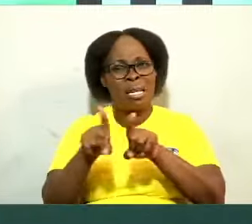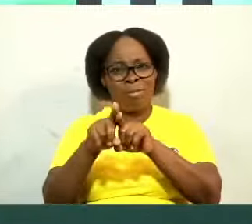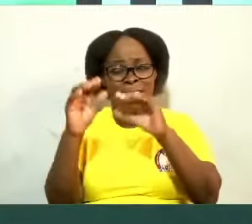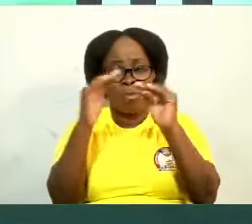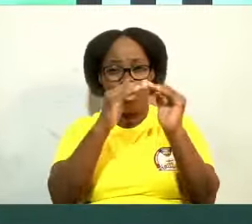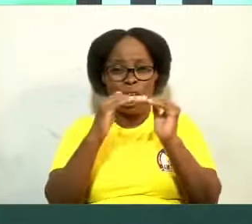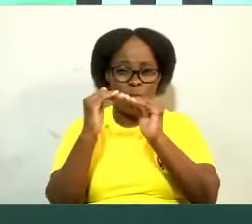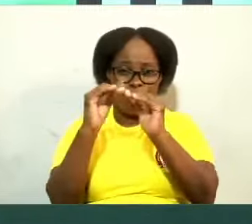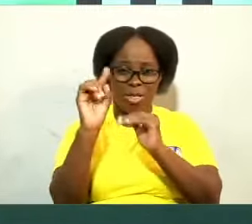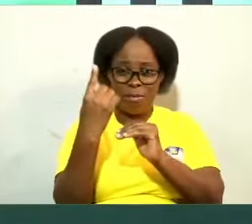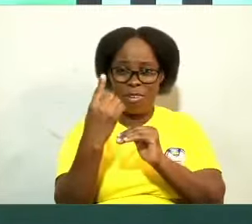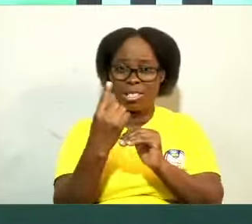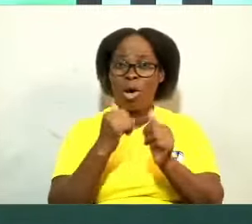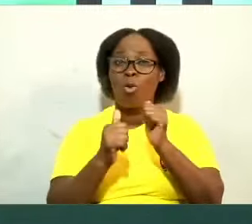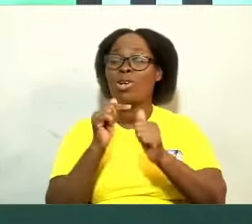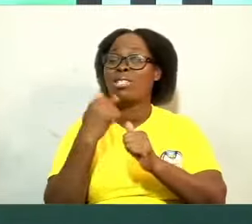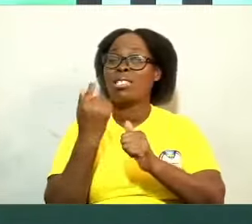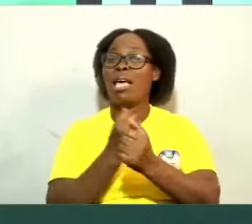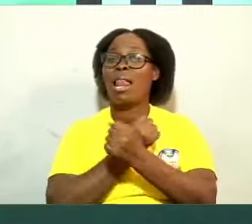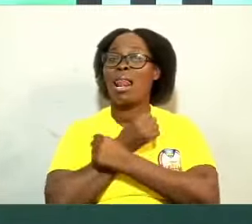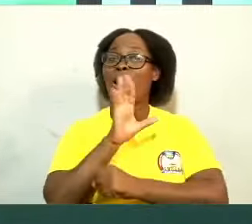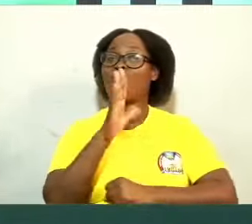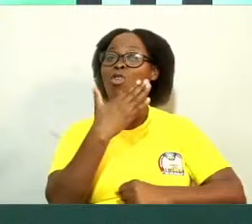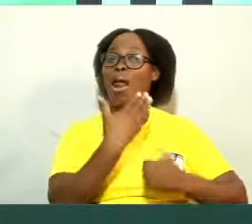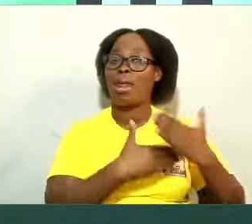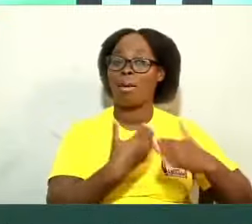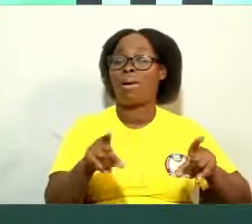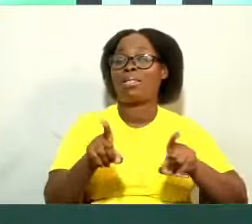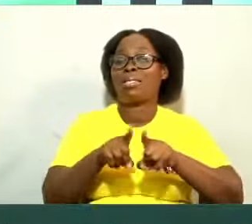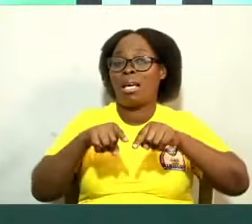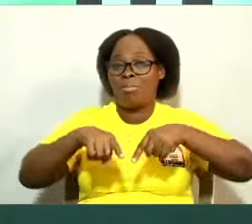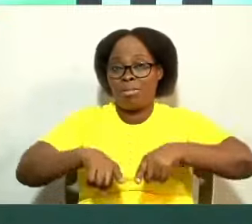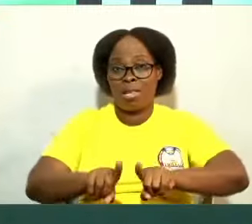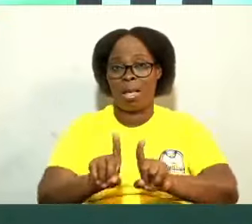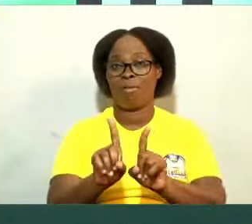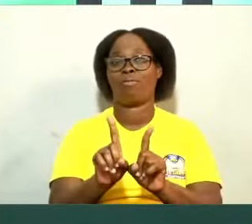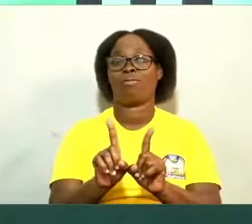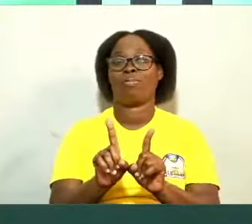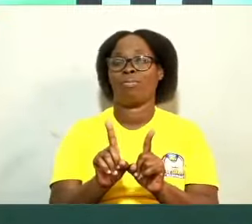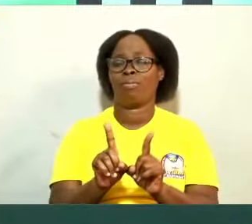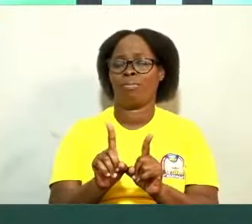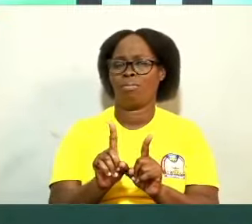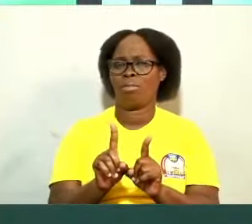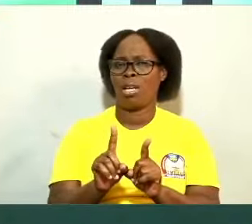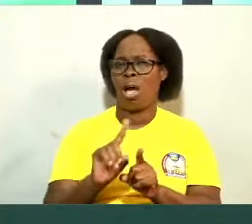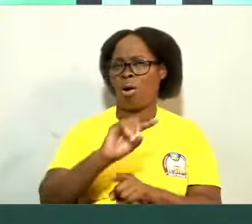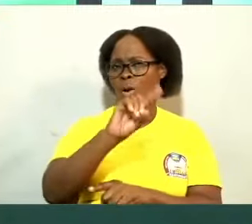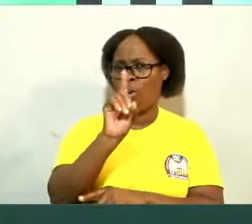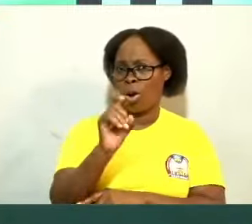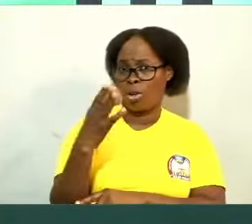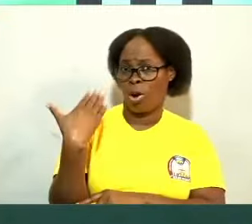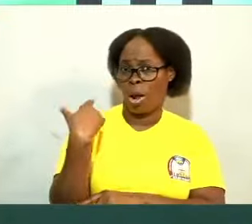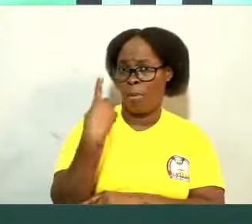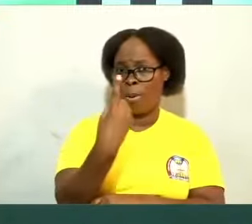hiyo. Mpende jirani yako kama nafsi yako. Swali la kwanza